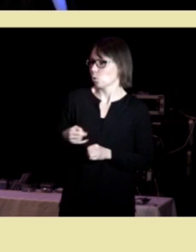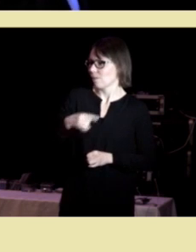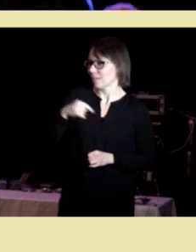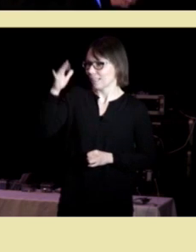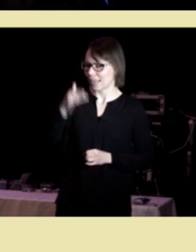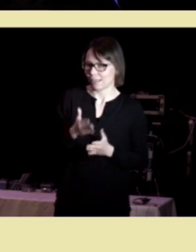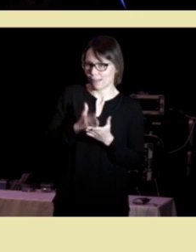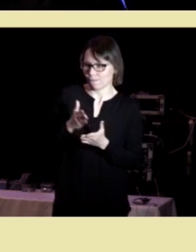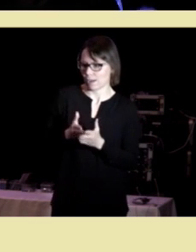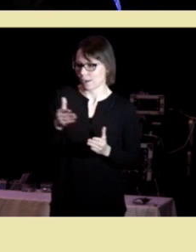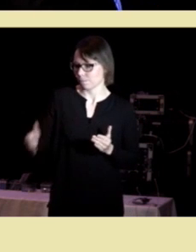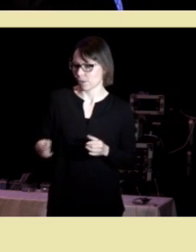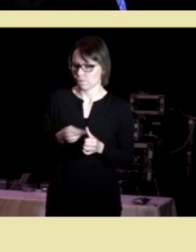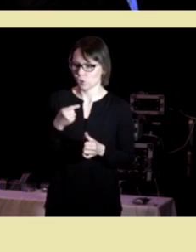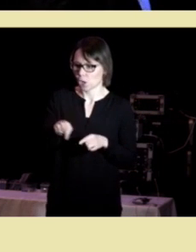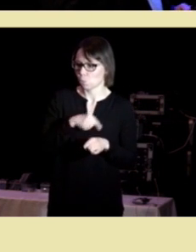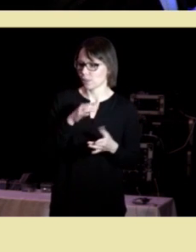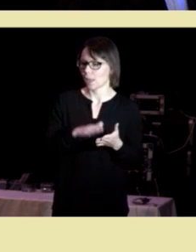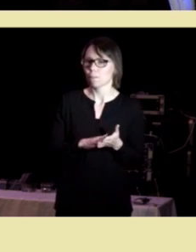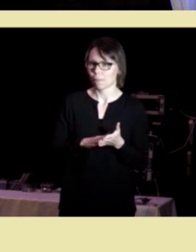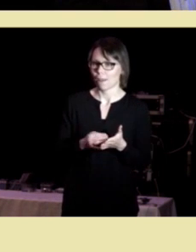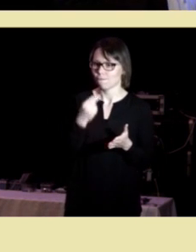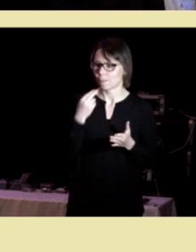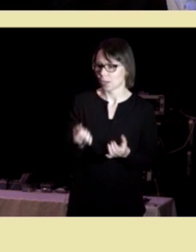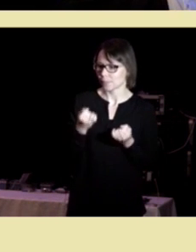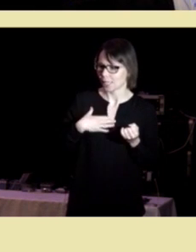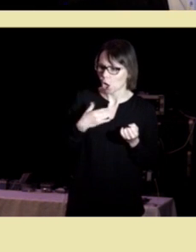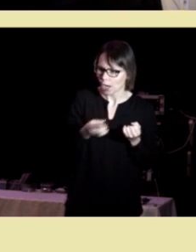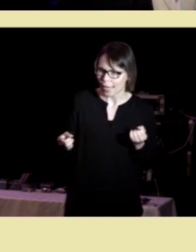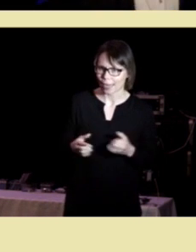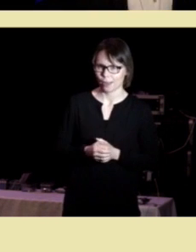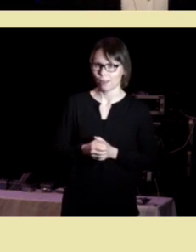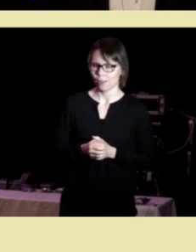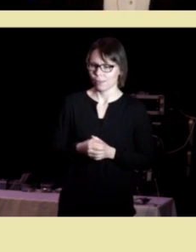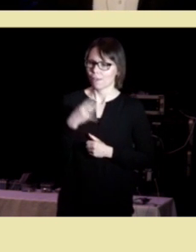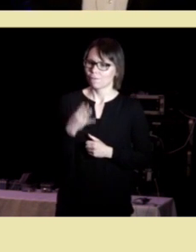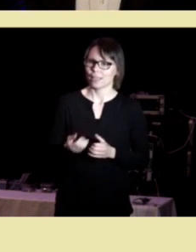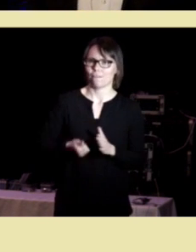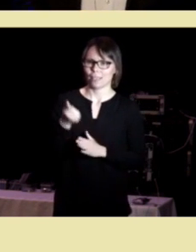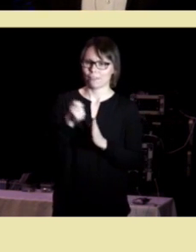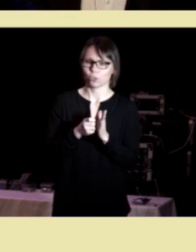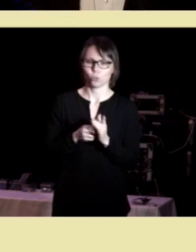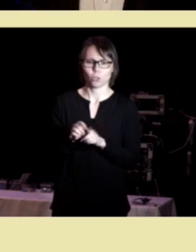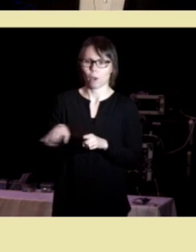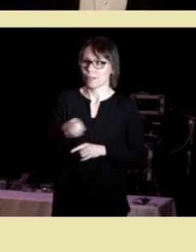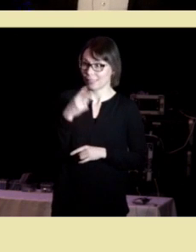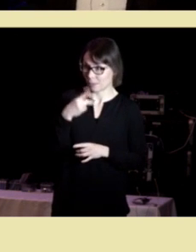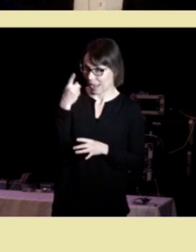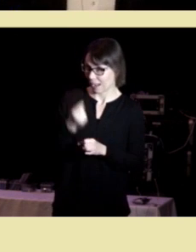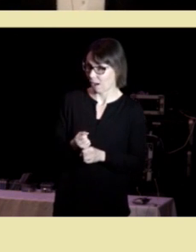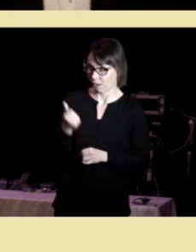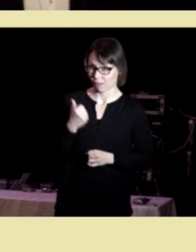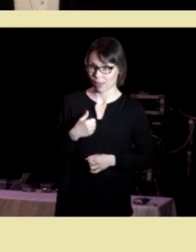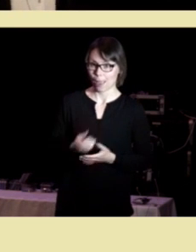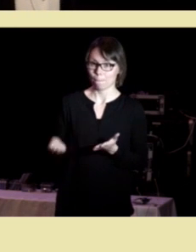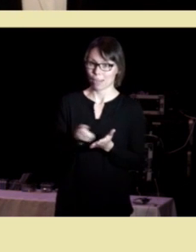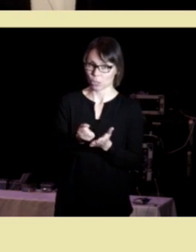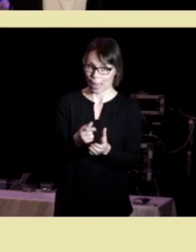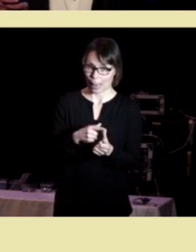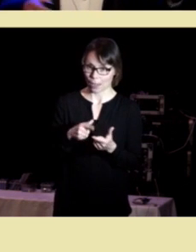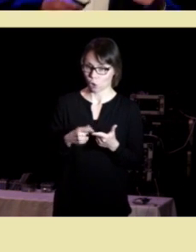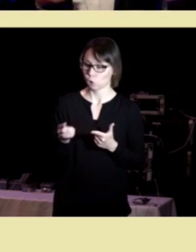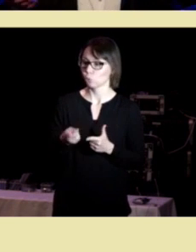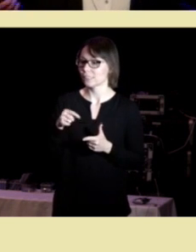vi tenker dette bit for bit. Det første vi begynner med, det er jo hvilken kapasitet har dere. Og det er fire viktige faktorer som alle ser med en gang. Det er